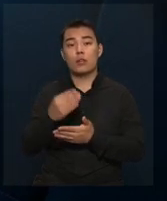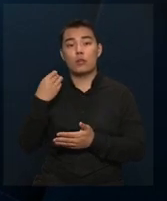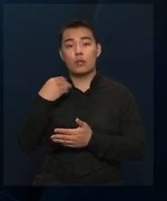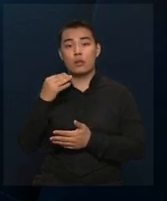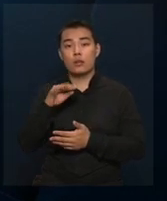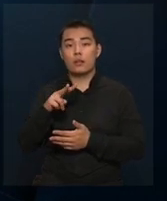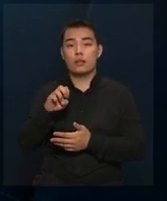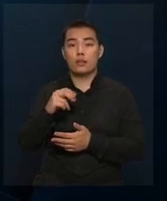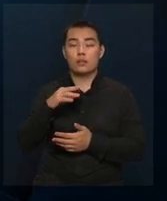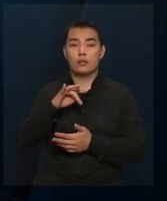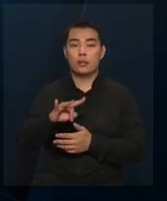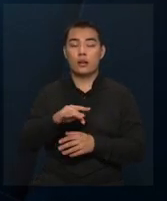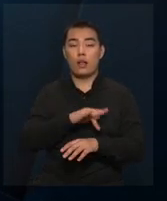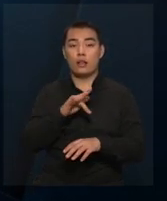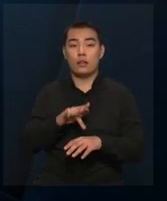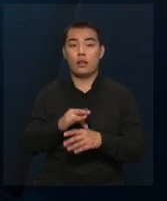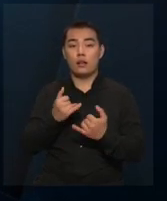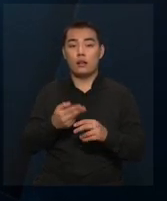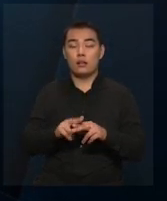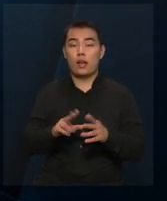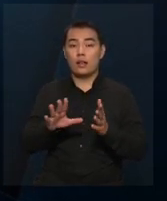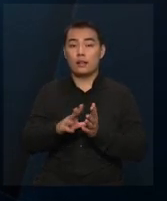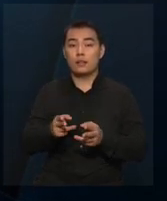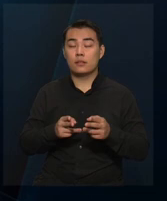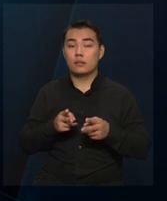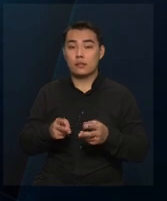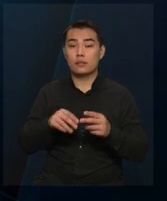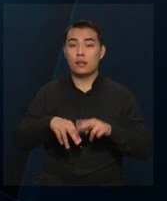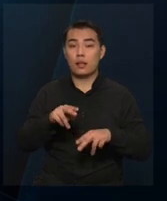Ленгір қалаларында қосалқы станциялардың құрылысы аяқталды.